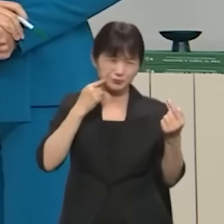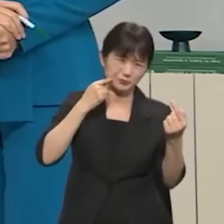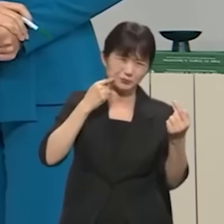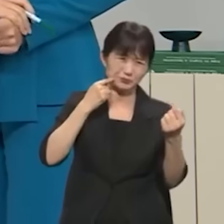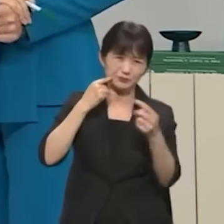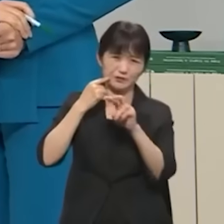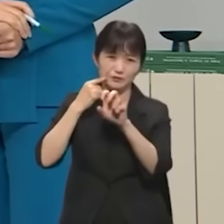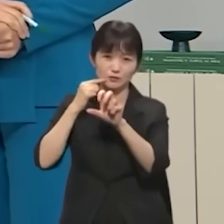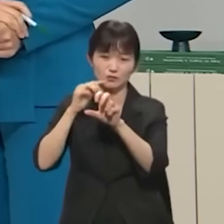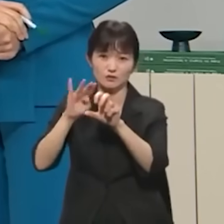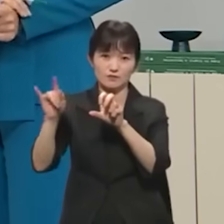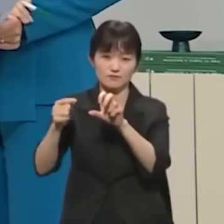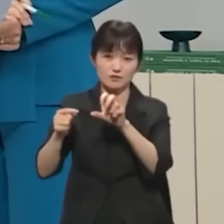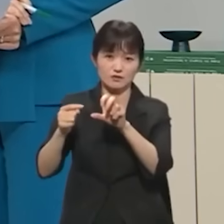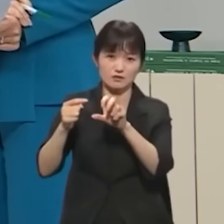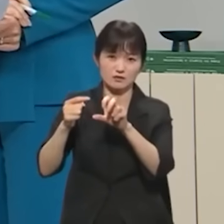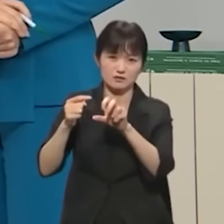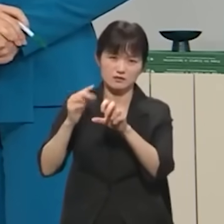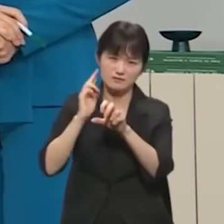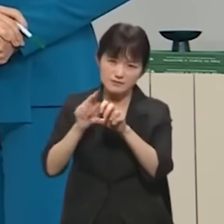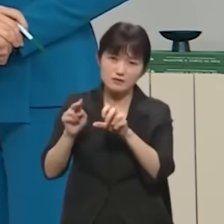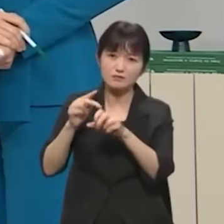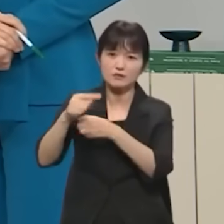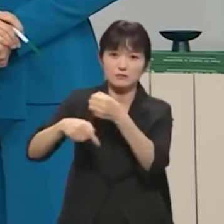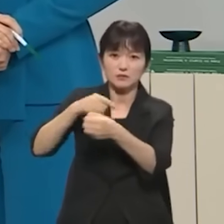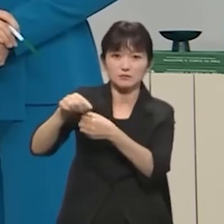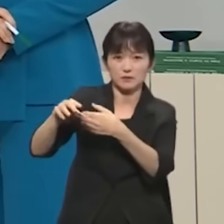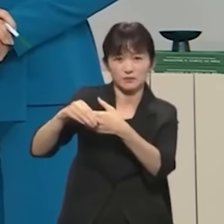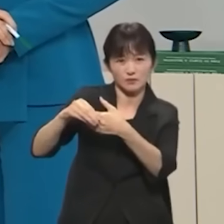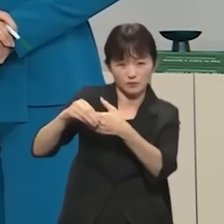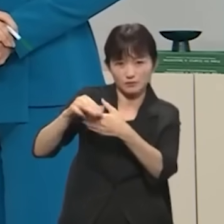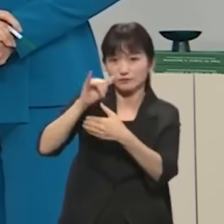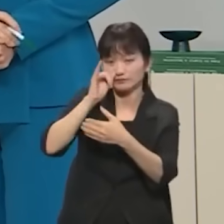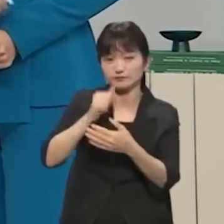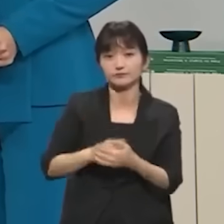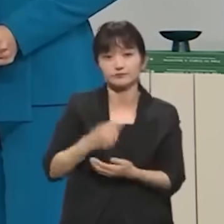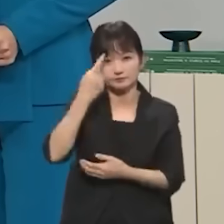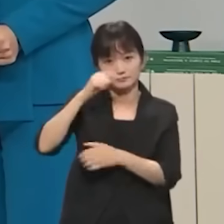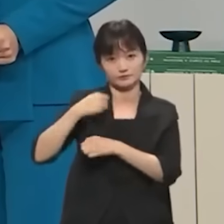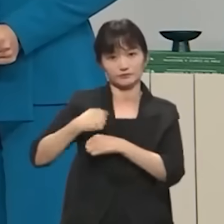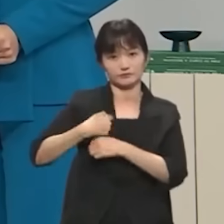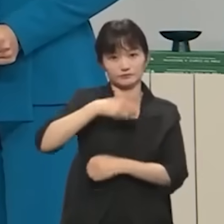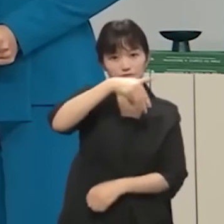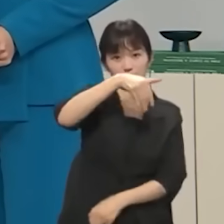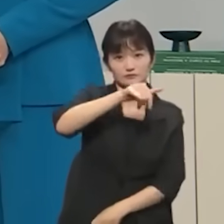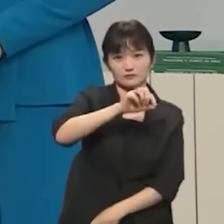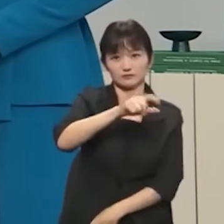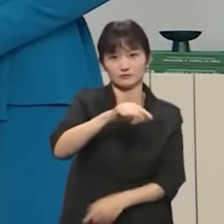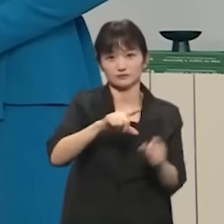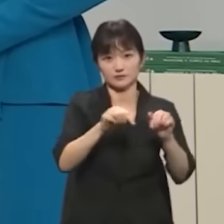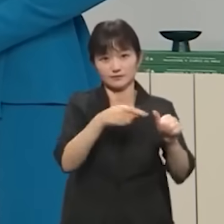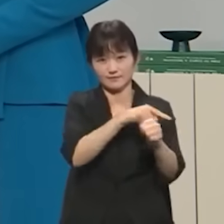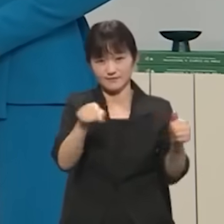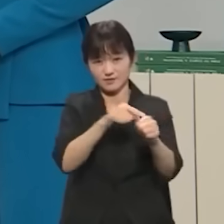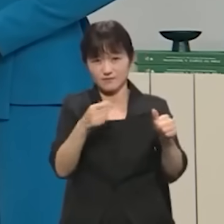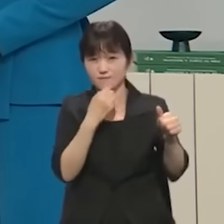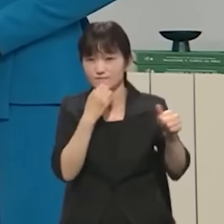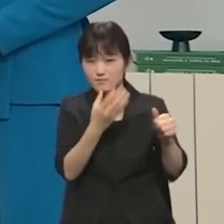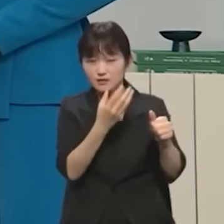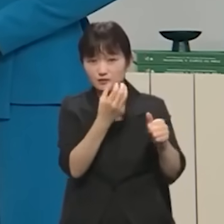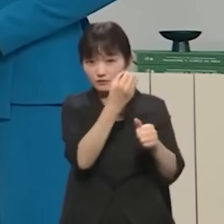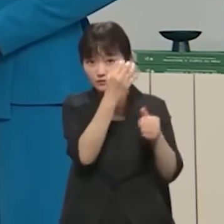강한 방사성 물질 플루늄이 녹아 있었다죠. 자, 러시아군의 체첸 주민 학살을 고발한 언론인 또